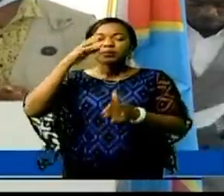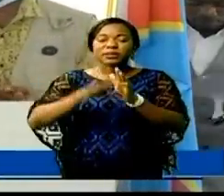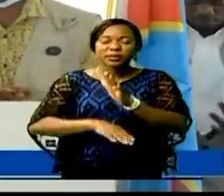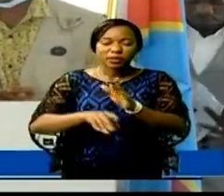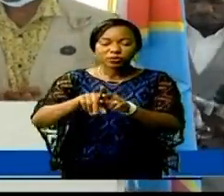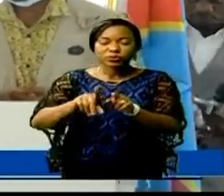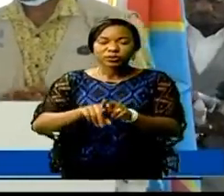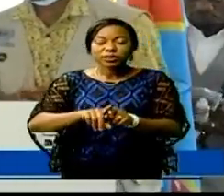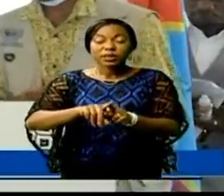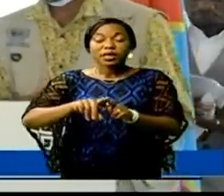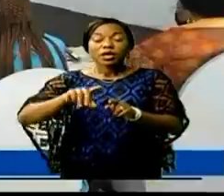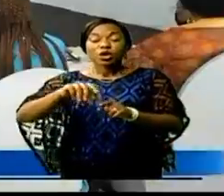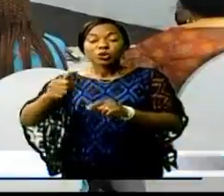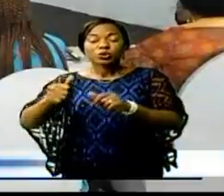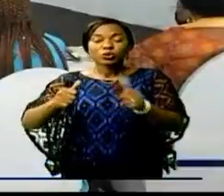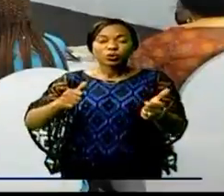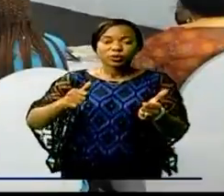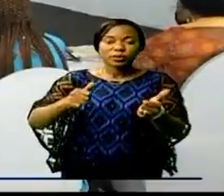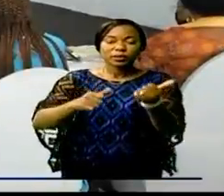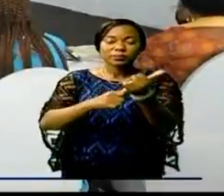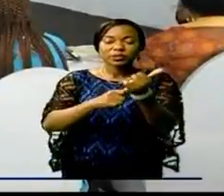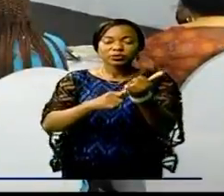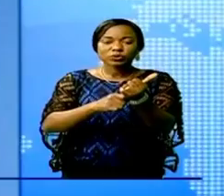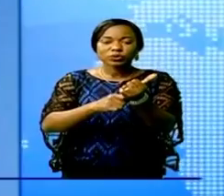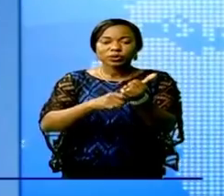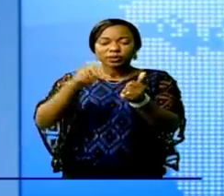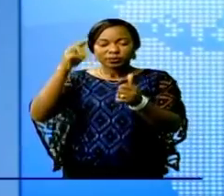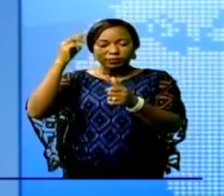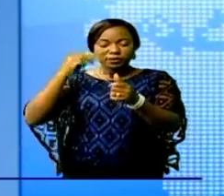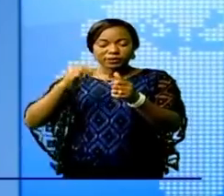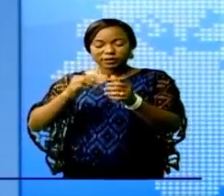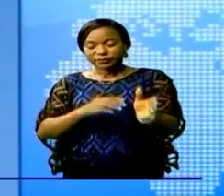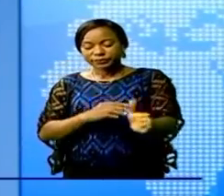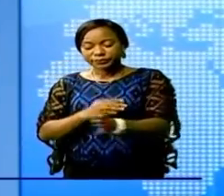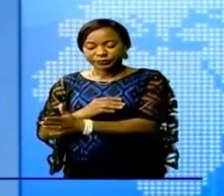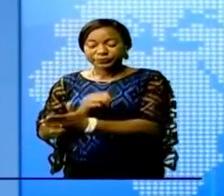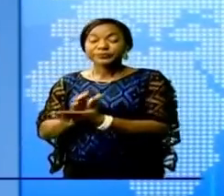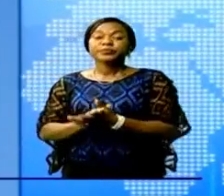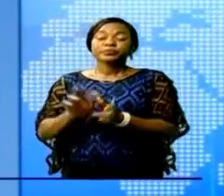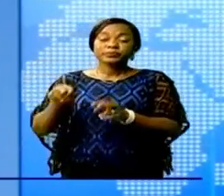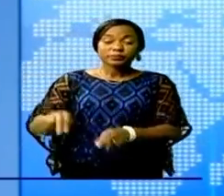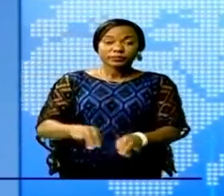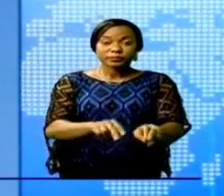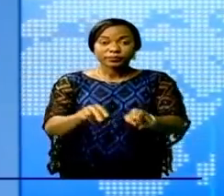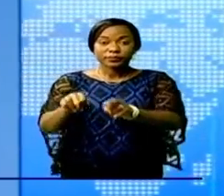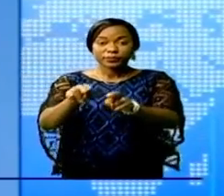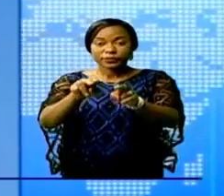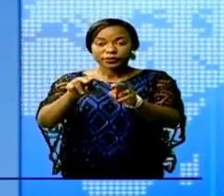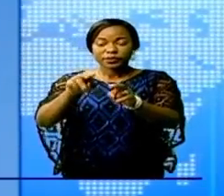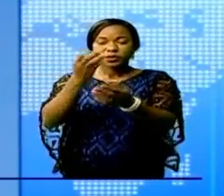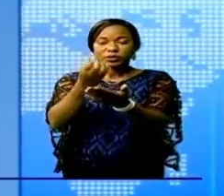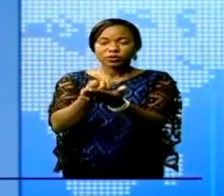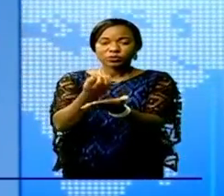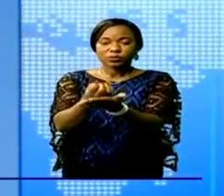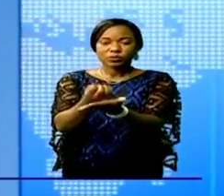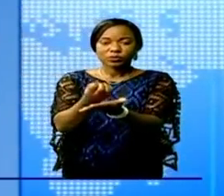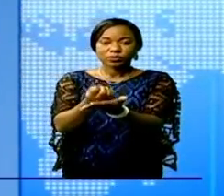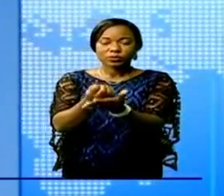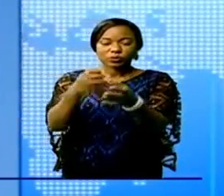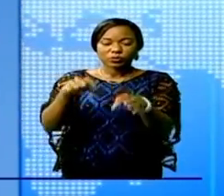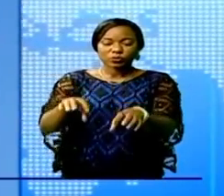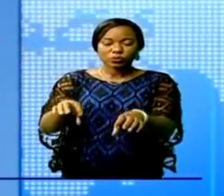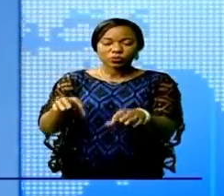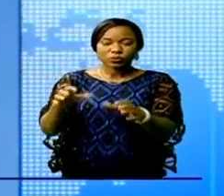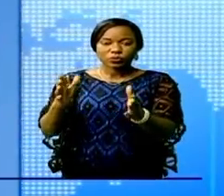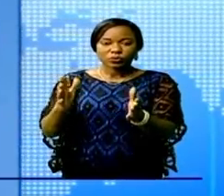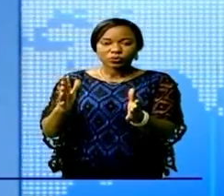quelques délégués de ministères sectoriels concernés. Et puis, les stratégies visant à booster l'économie congolaise sont